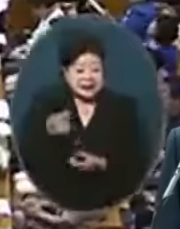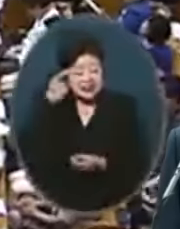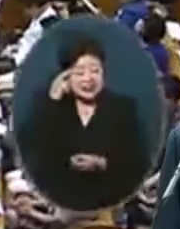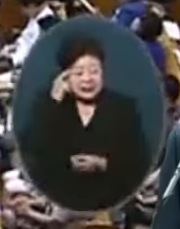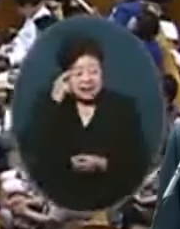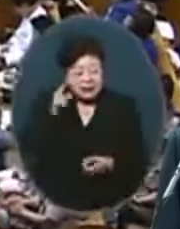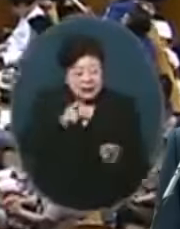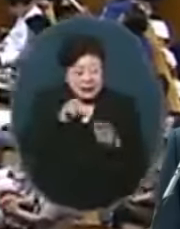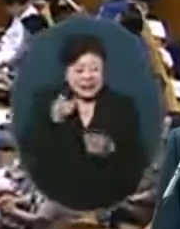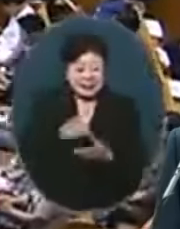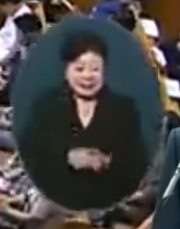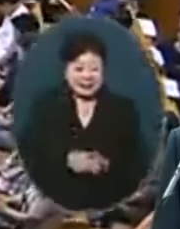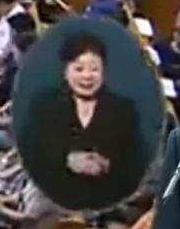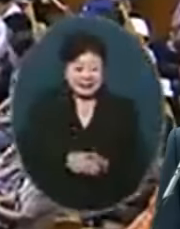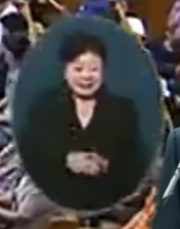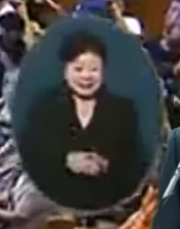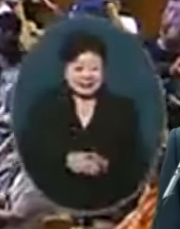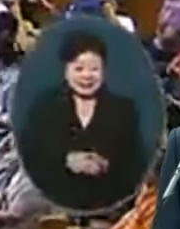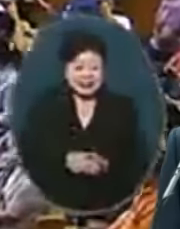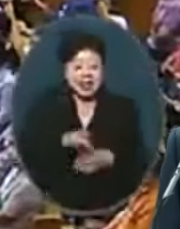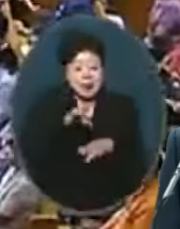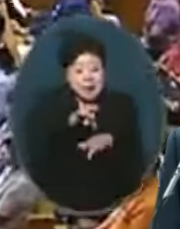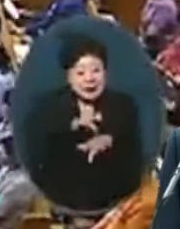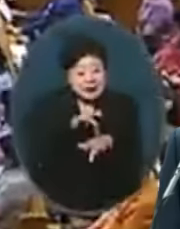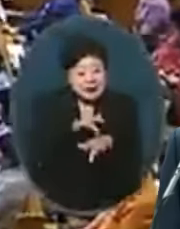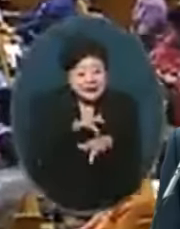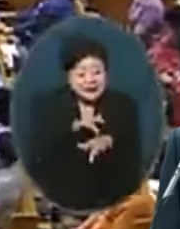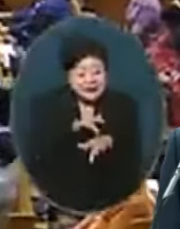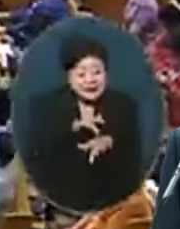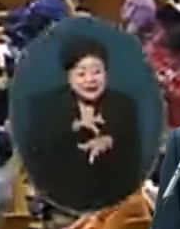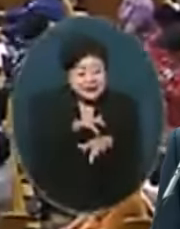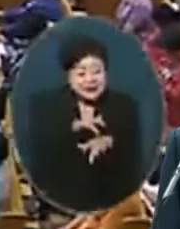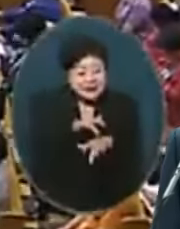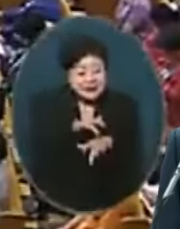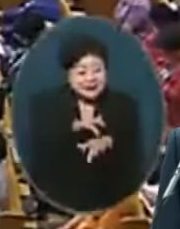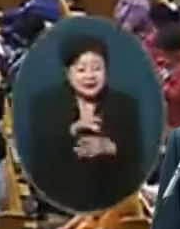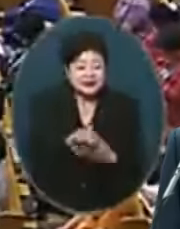의식하고 살아야 되는 것입니다. 마귀는